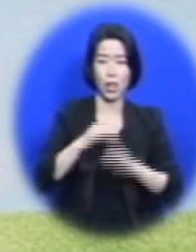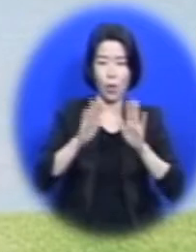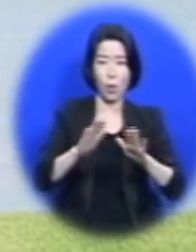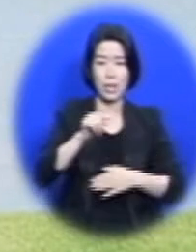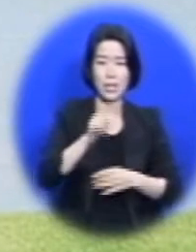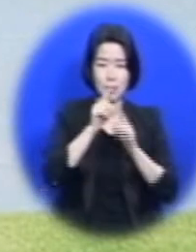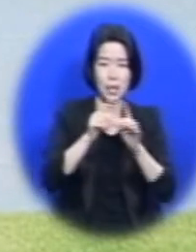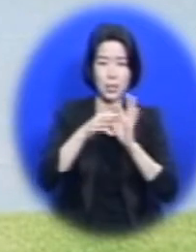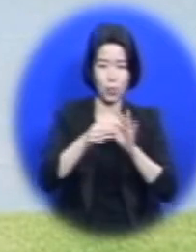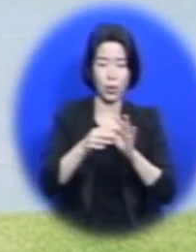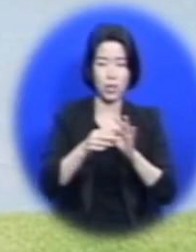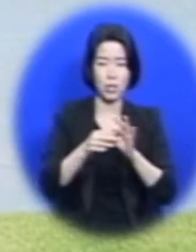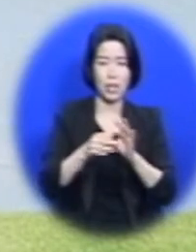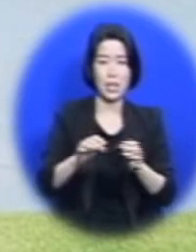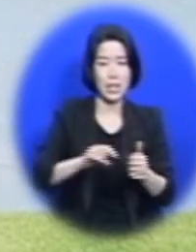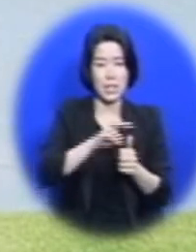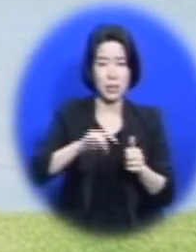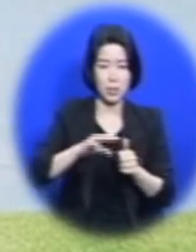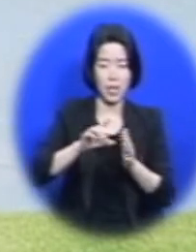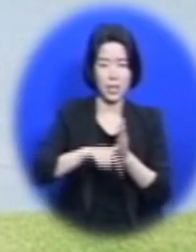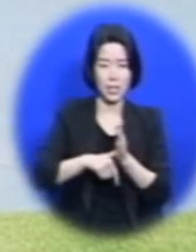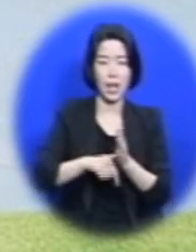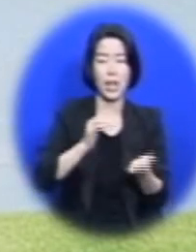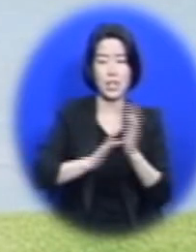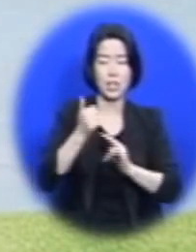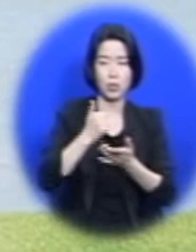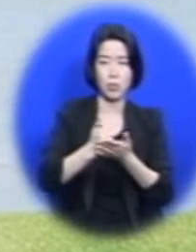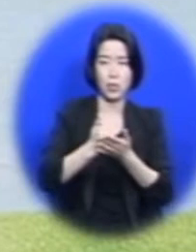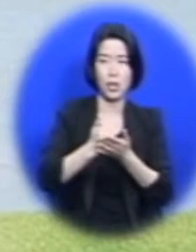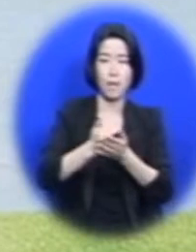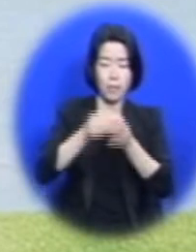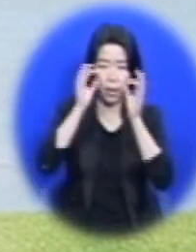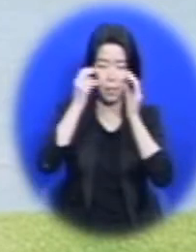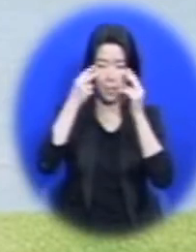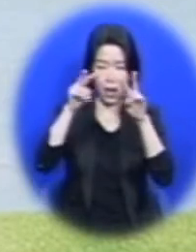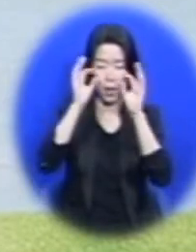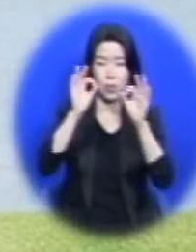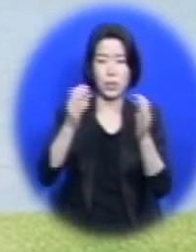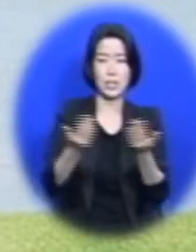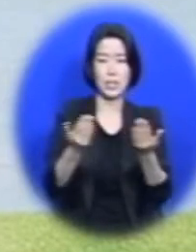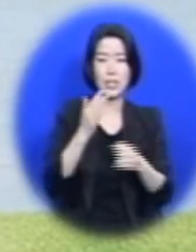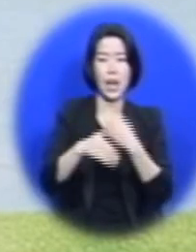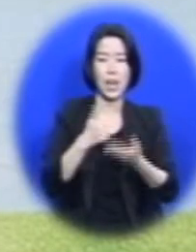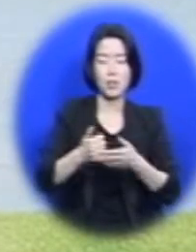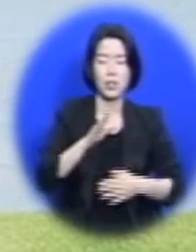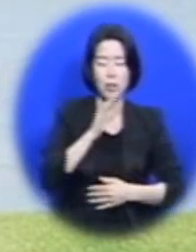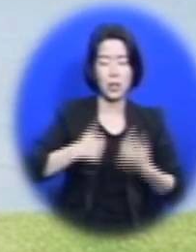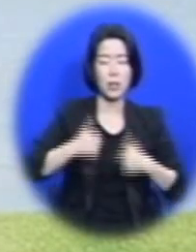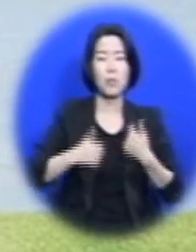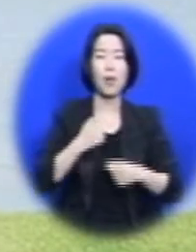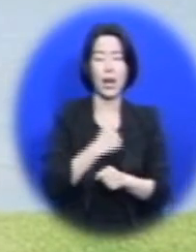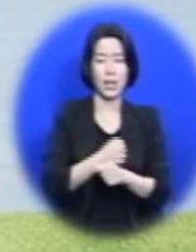오늘 이 말씀을 통해서 24시간 예수님을 바라보는 일이 하나님이 정말 기뻐하시는 일이라고 하는